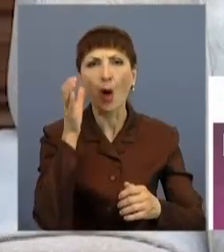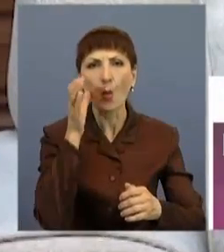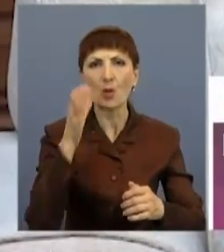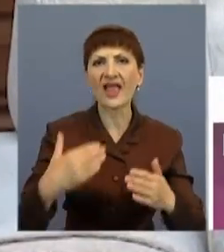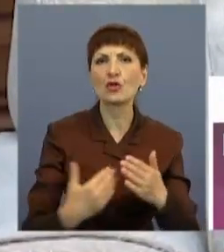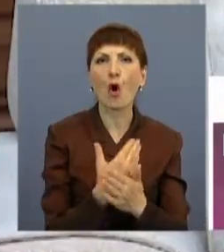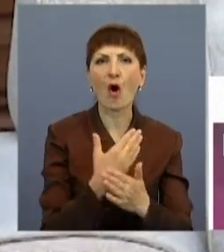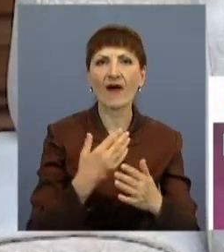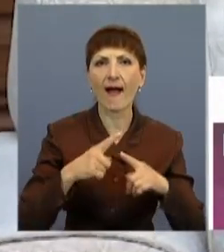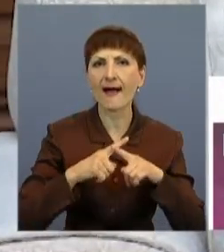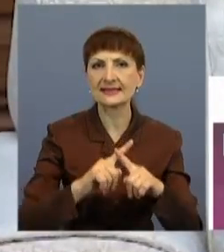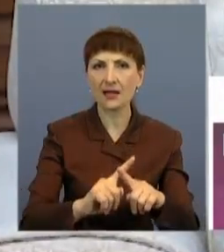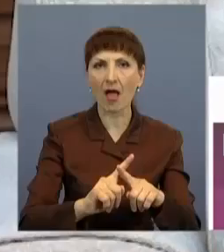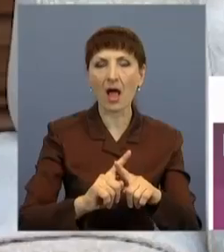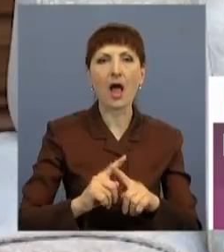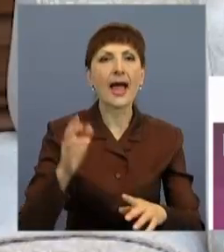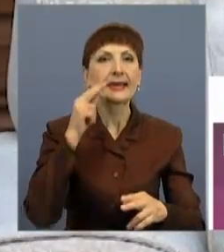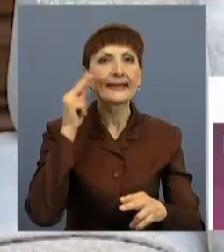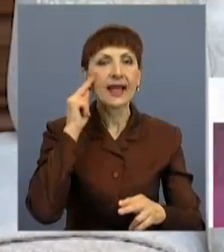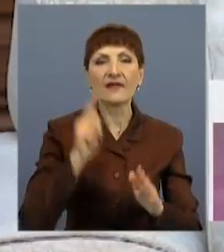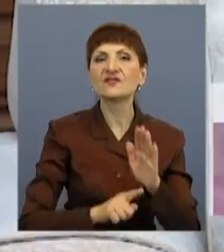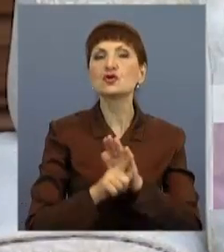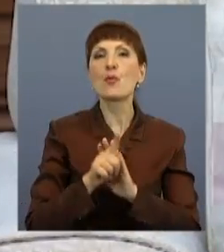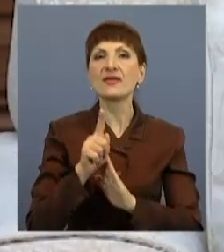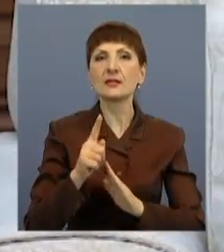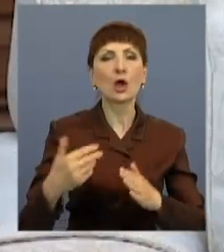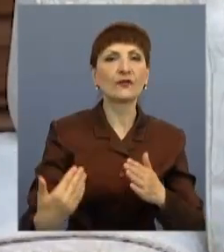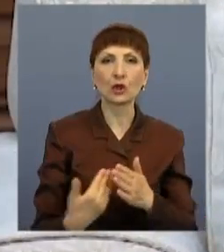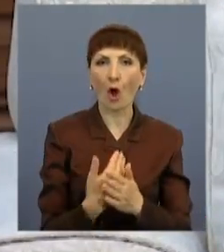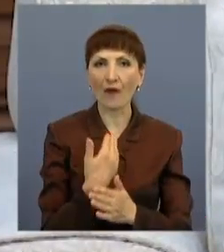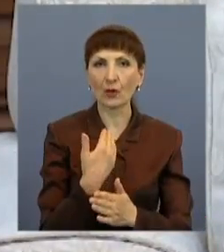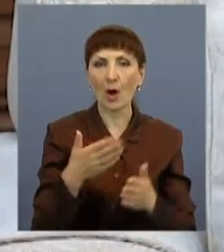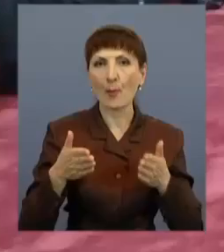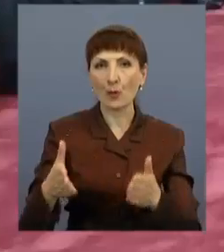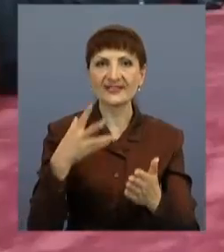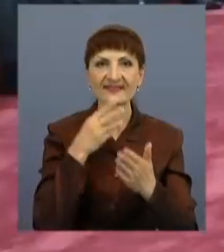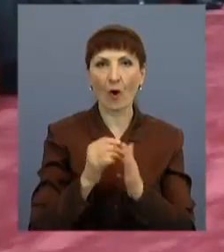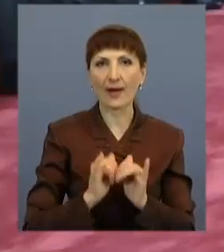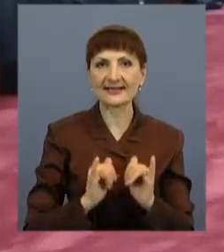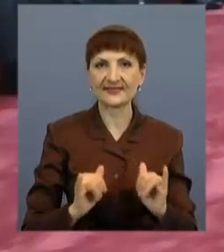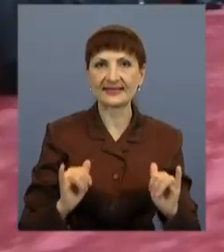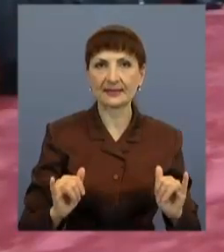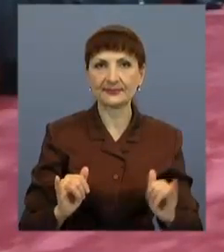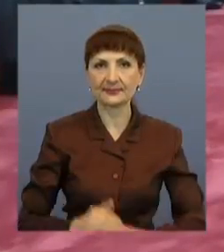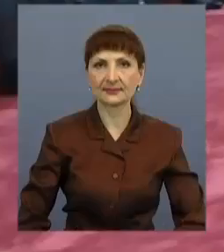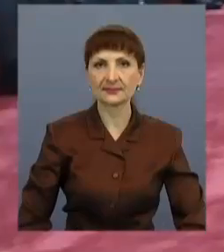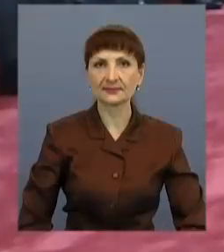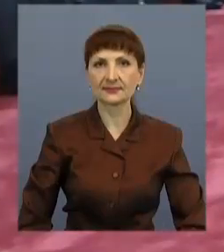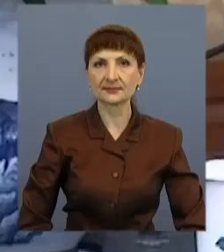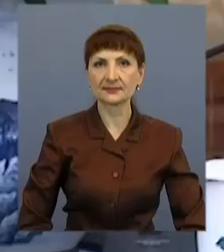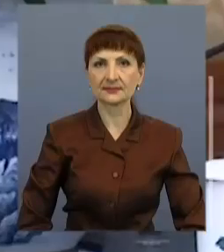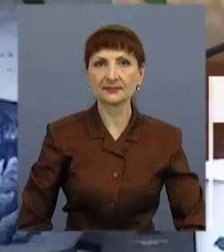инновации. То есть Китай вступил в совершенно новый путь своего развития. Вы сами дешевы в